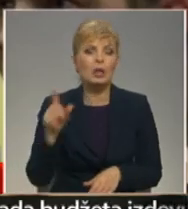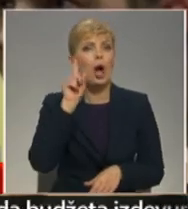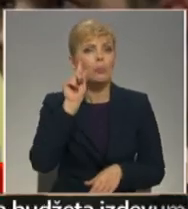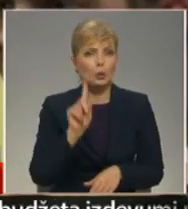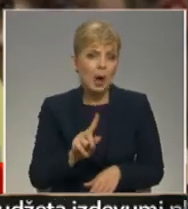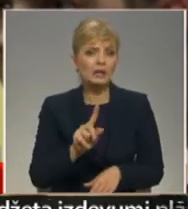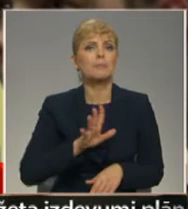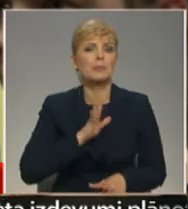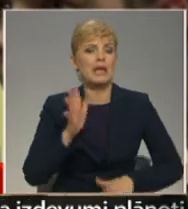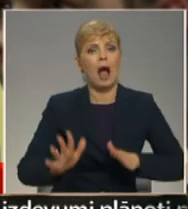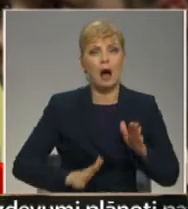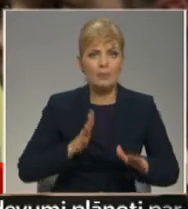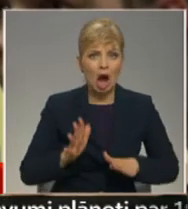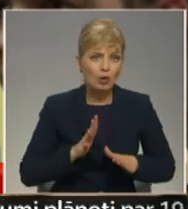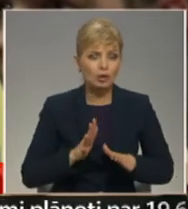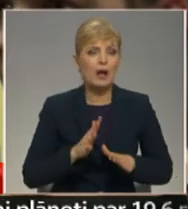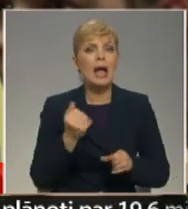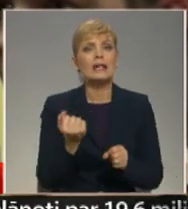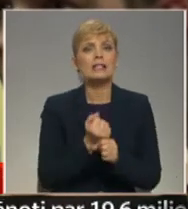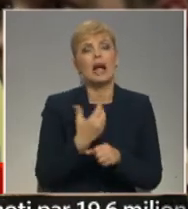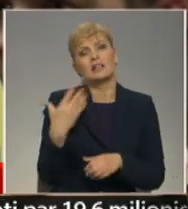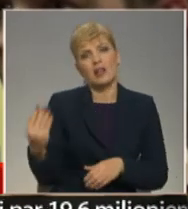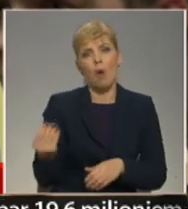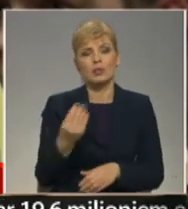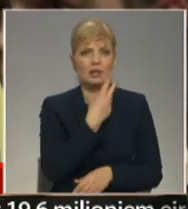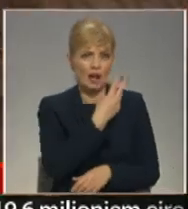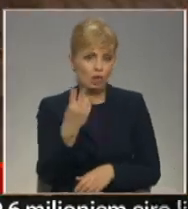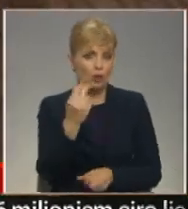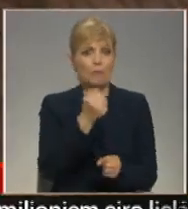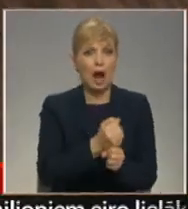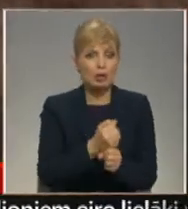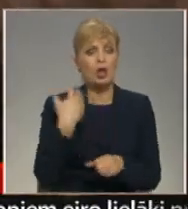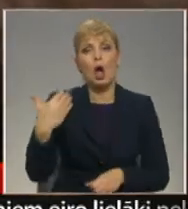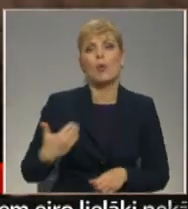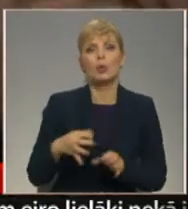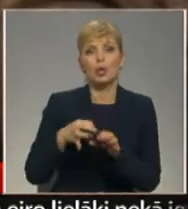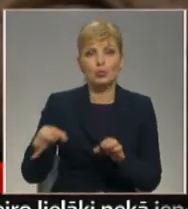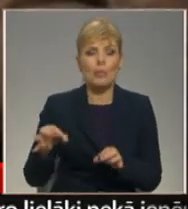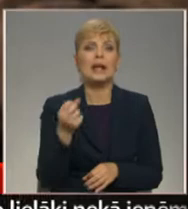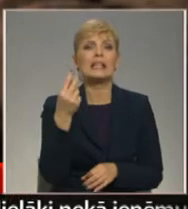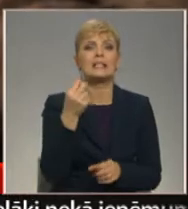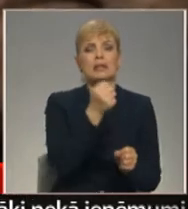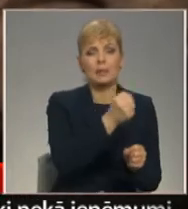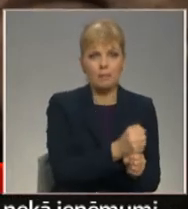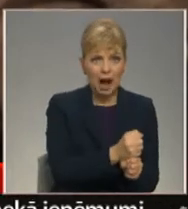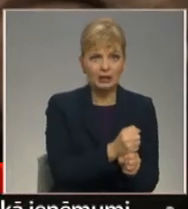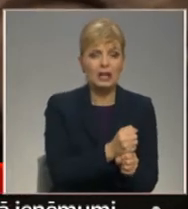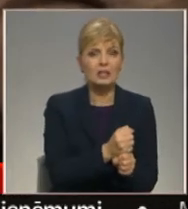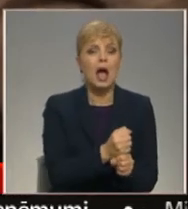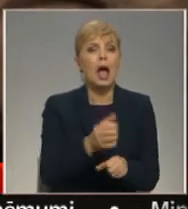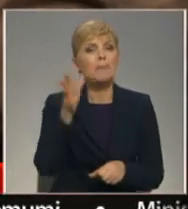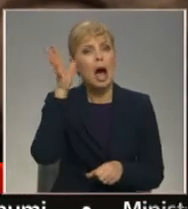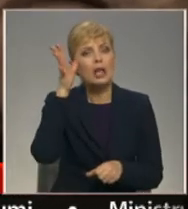bija jāpagatavojās un jāizstrādā redzējums pagastam. Kuldīgas novadā ir 13 pagasti, tā kā pārvaldes struktūras